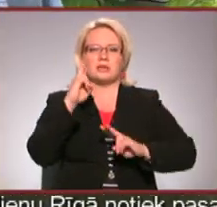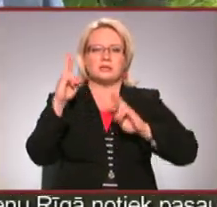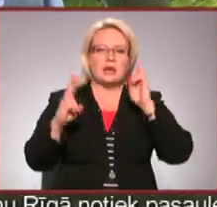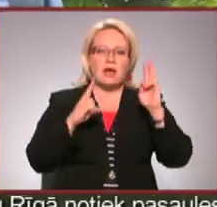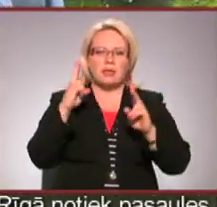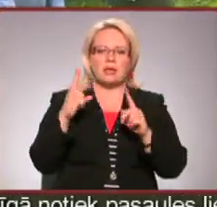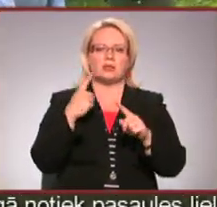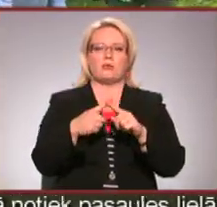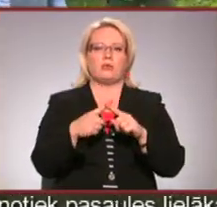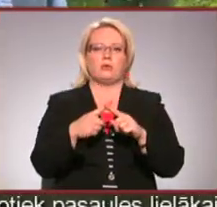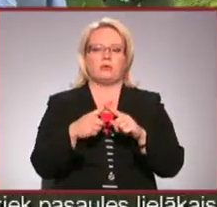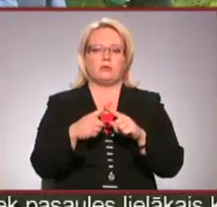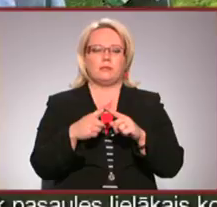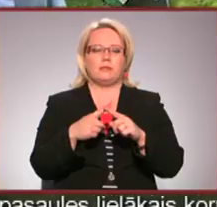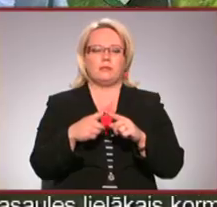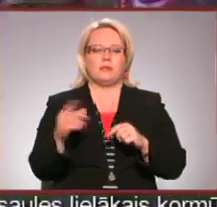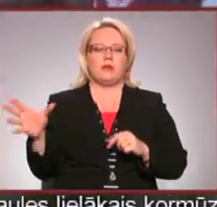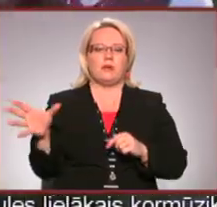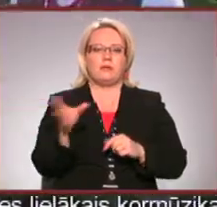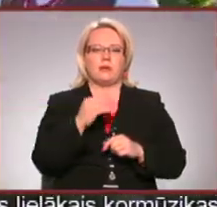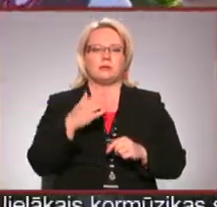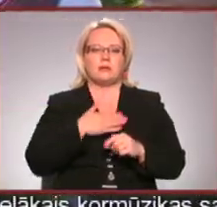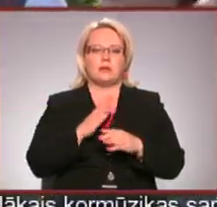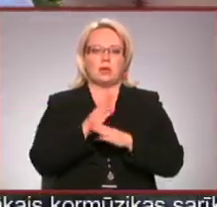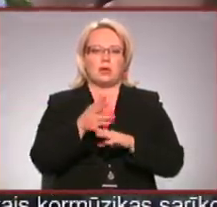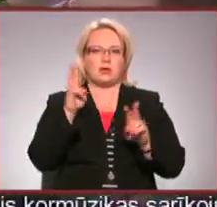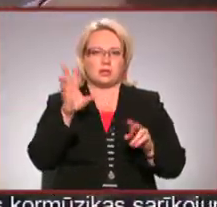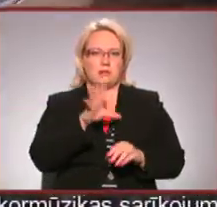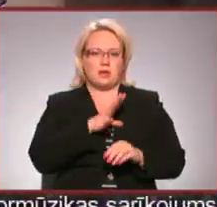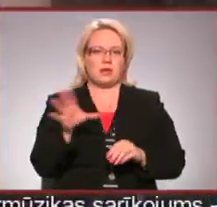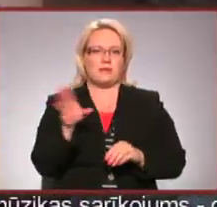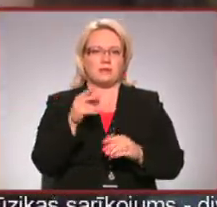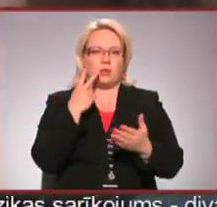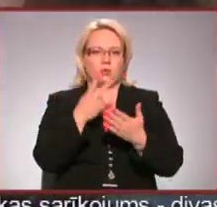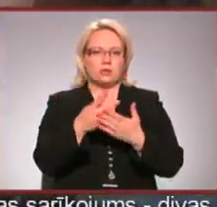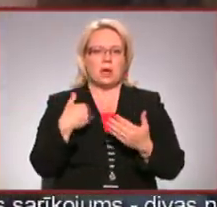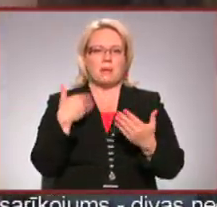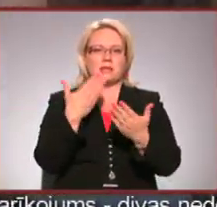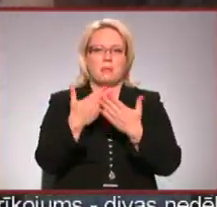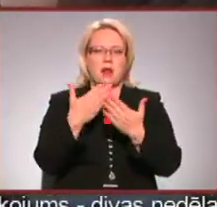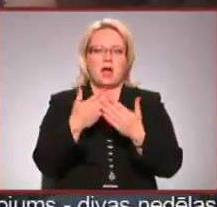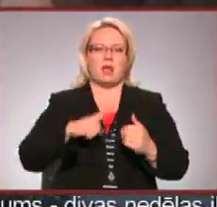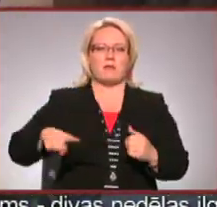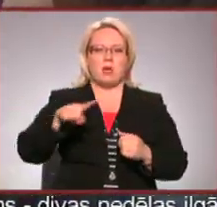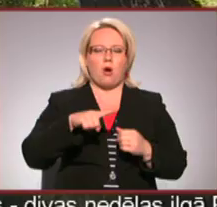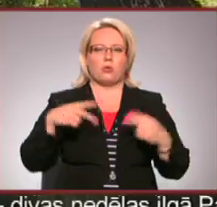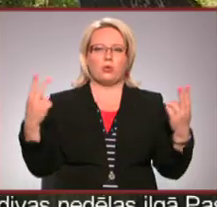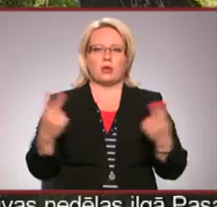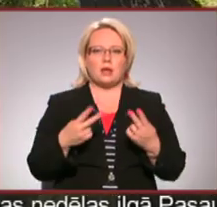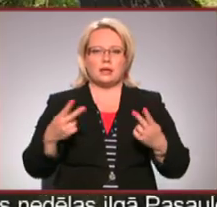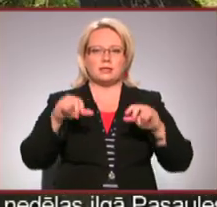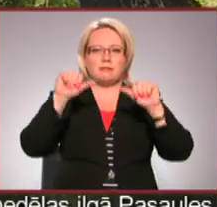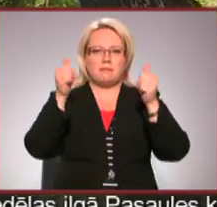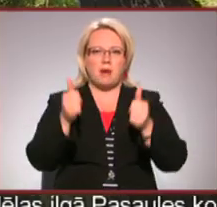ietver visu pasākuma būtību. Visi muni gosti bija, kas munā uztabā. Mēs parādām tautību tradīcijas,